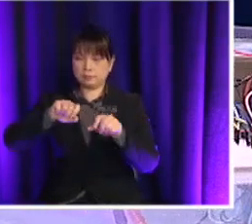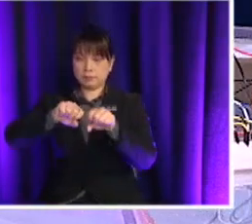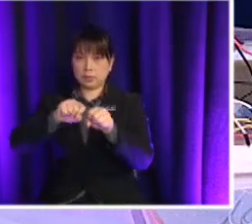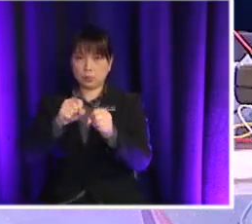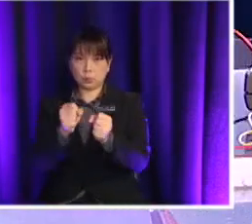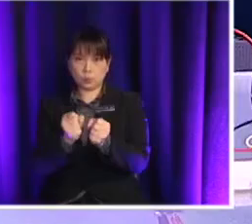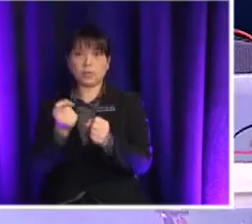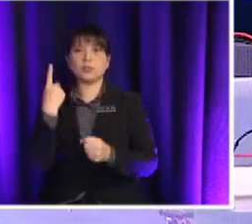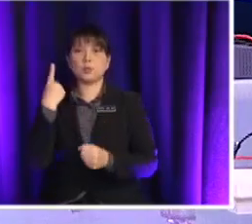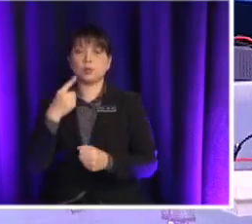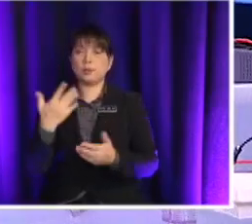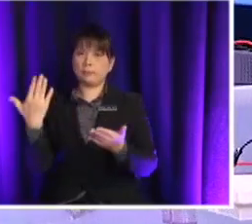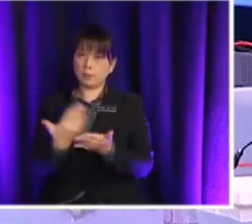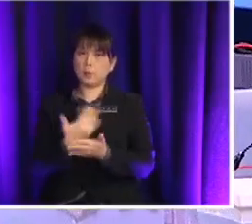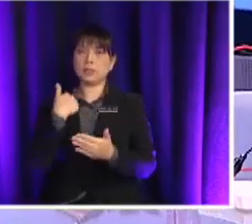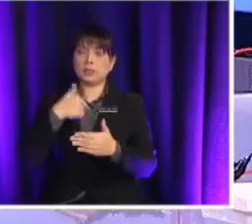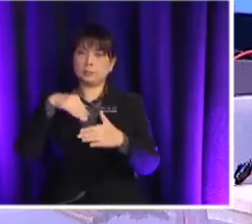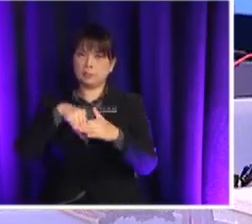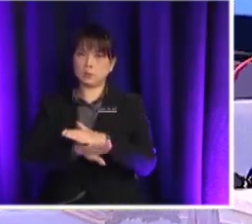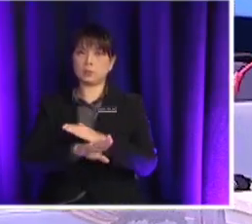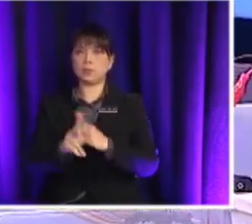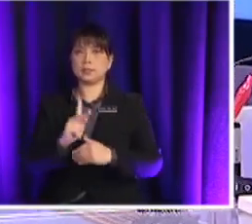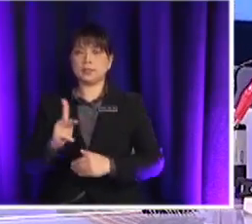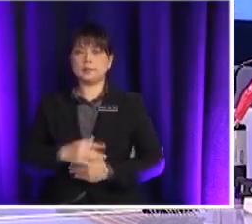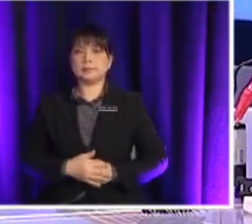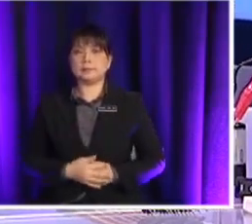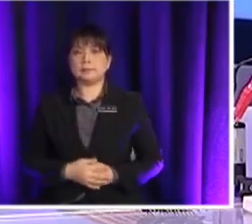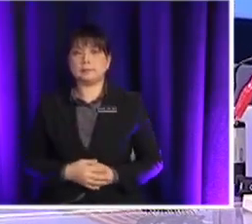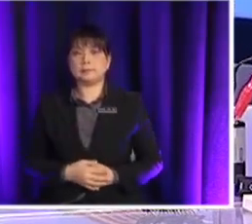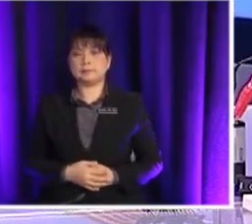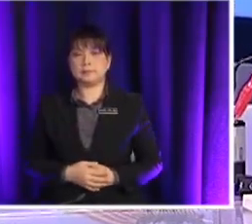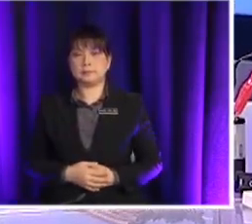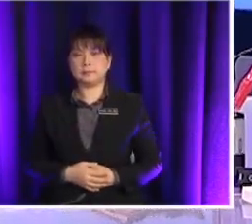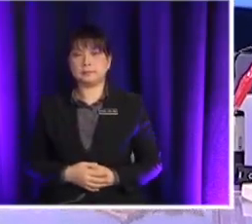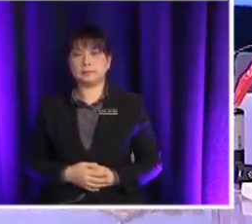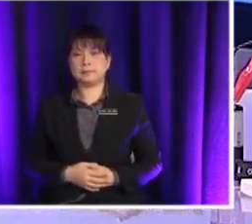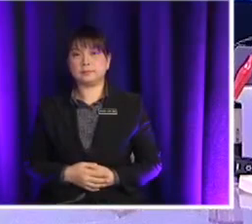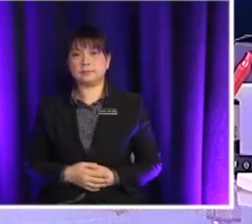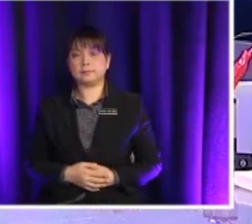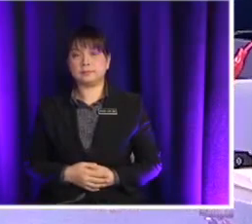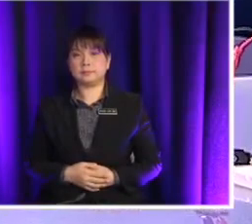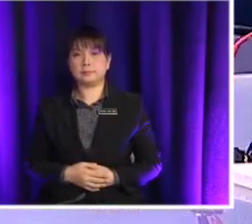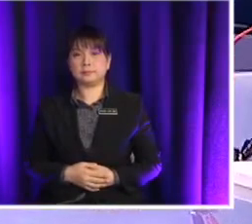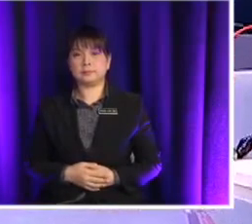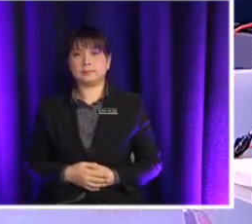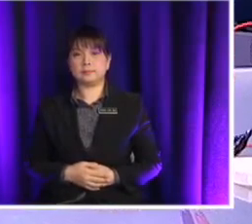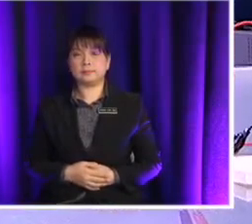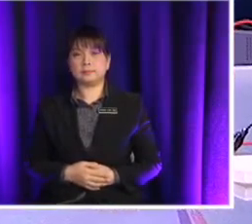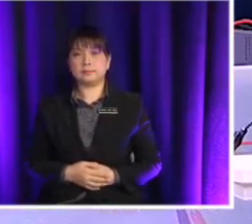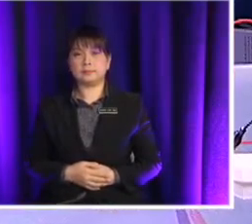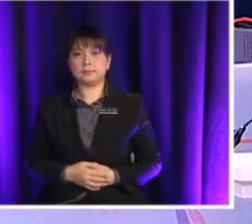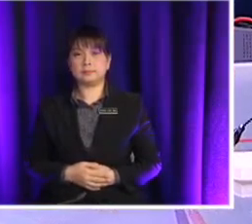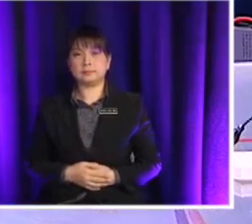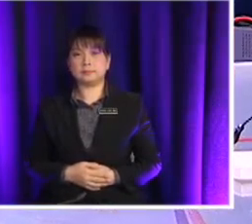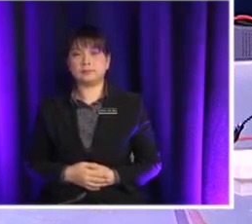kemudian baru kita masukkan. masukkan. Okey, contoh tadi kat mana Aiman nak buat? Sini tadi kita punya switch kan? Ya,